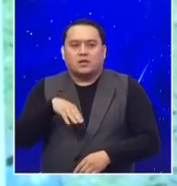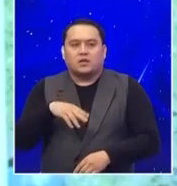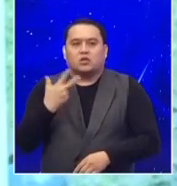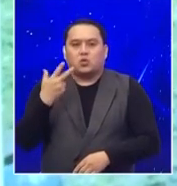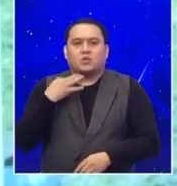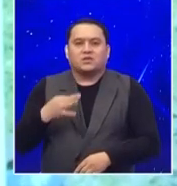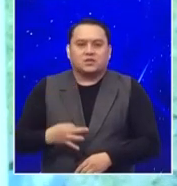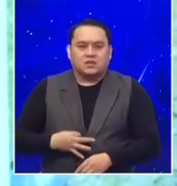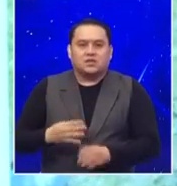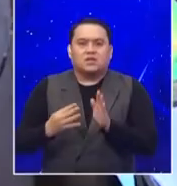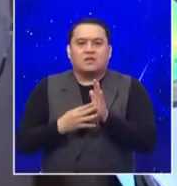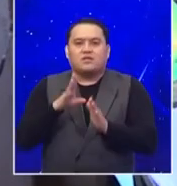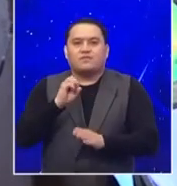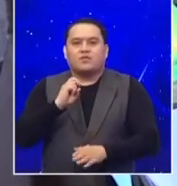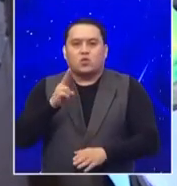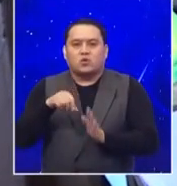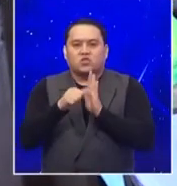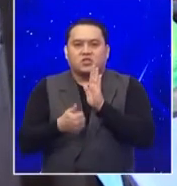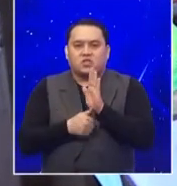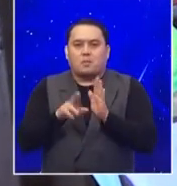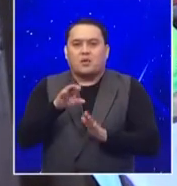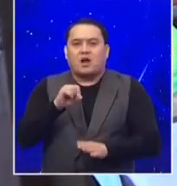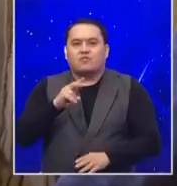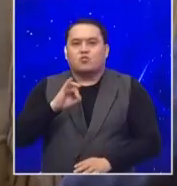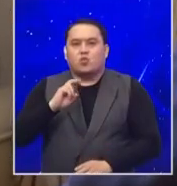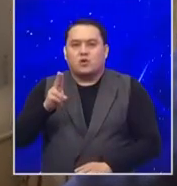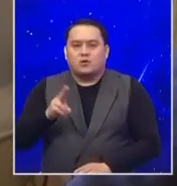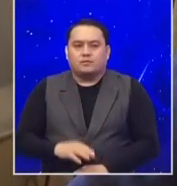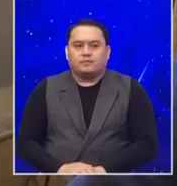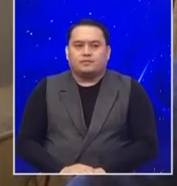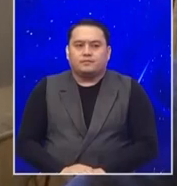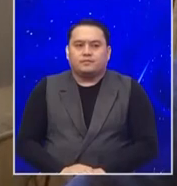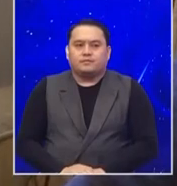трое сыновей, 9 внуков и 16 правнуков.